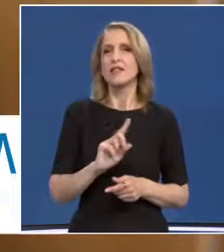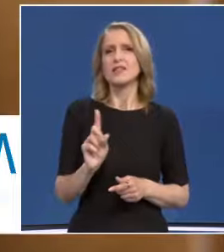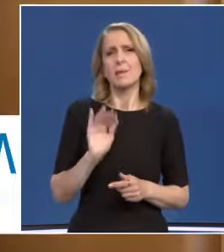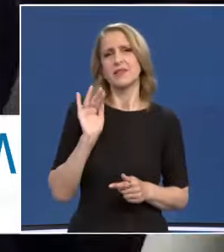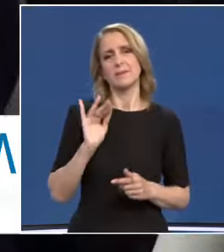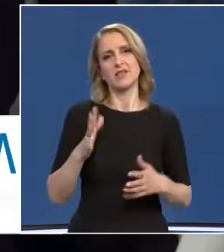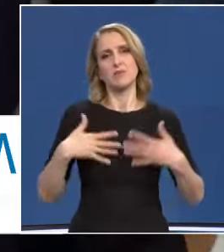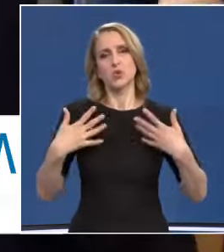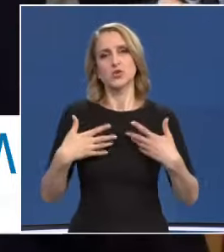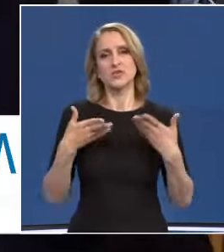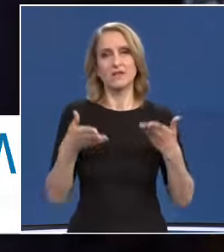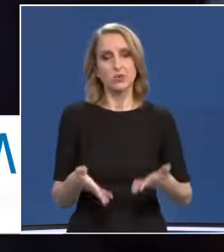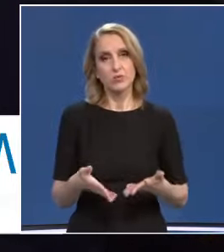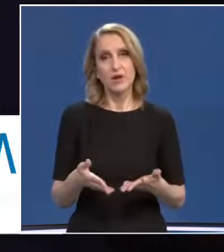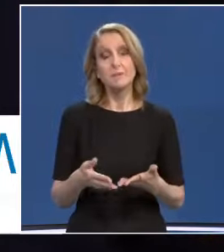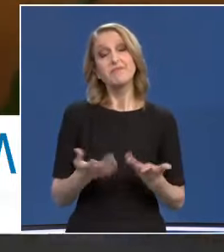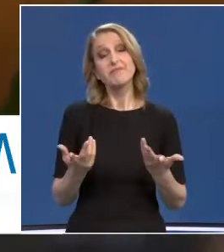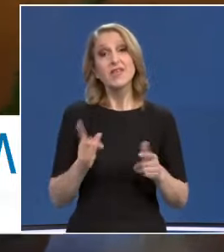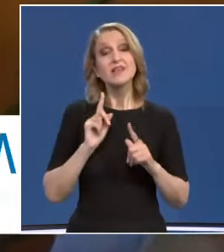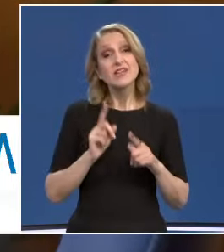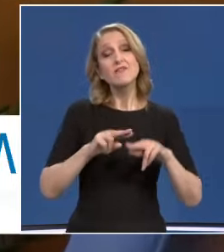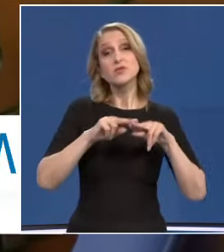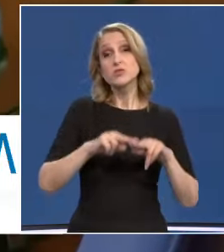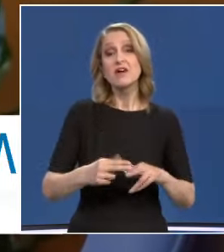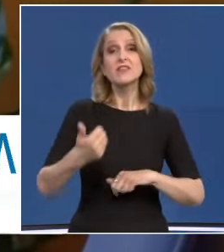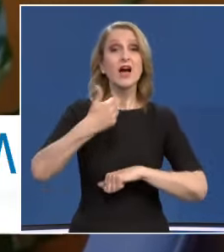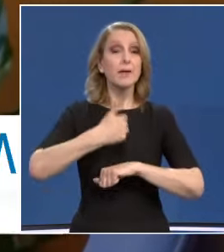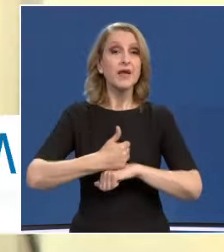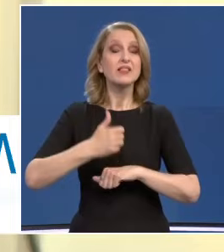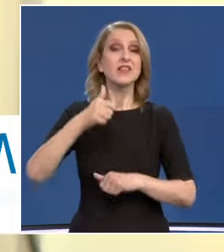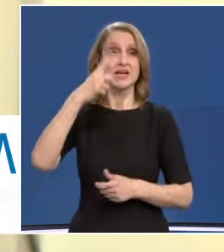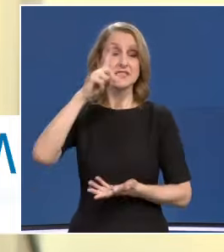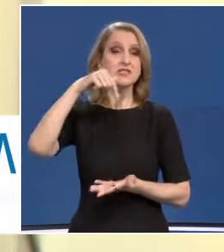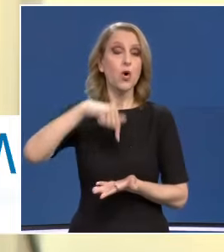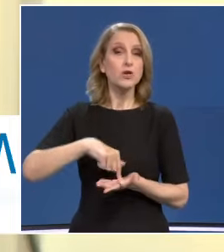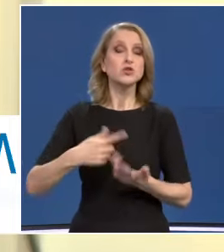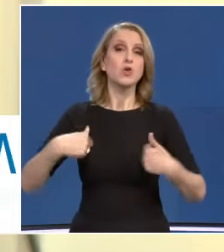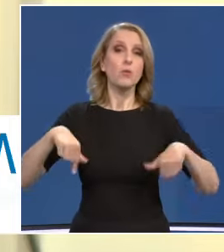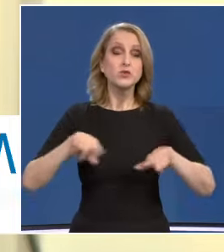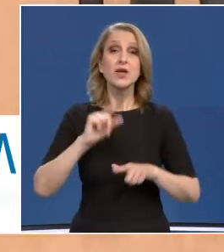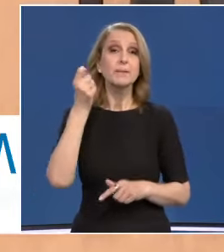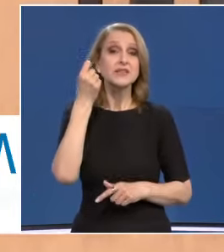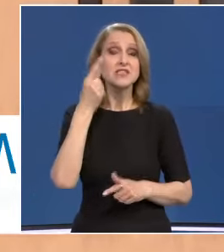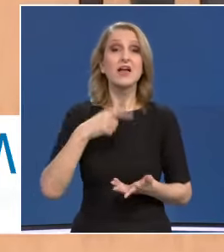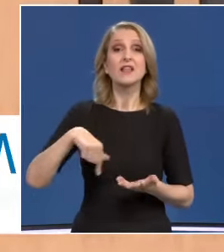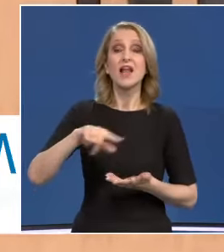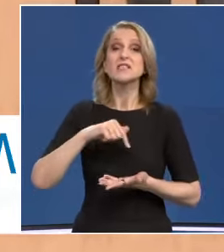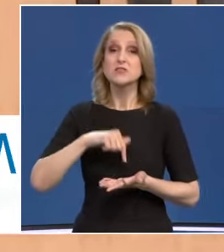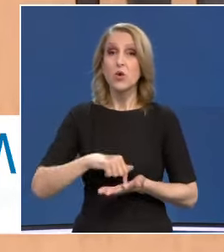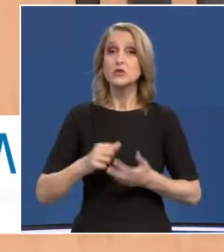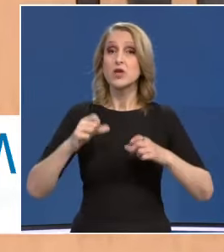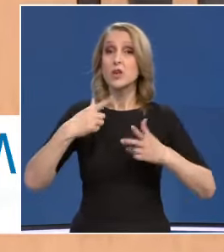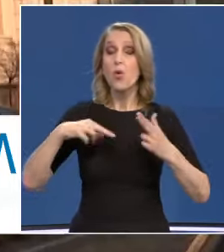по-щастливи от това. Ще трябва да се задоволят с поста кмет на столична община и председател на столичния общински съвет. Това ще стане